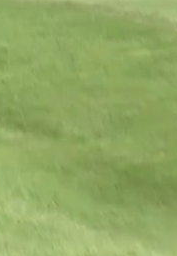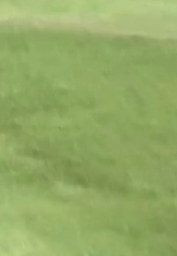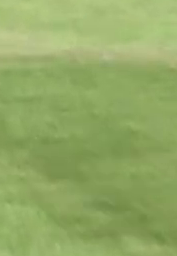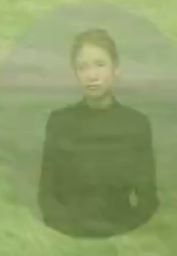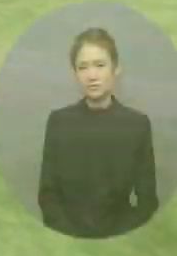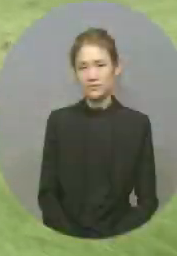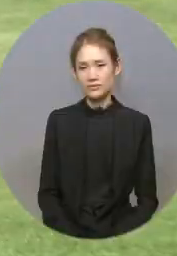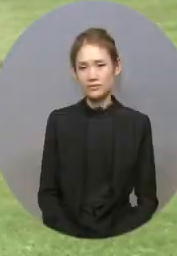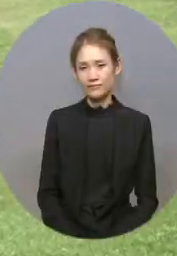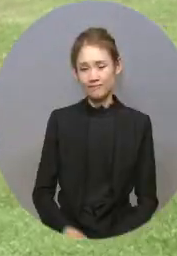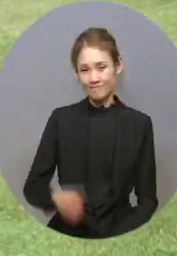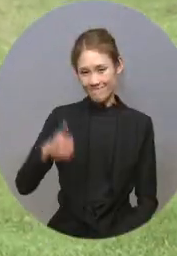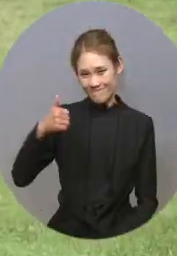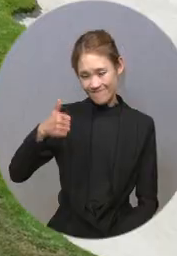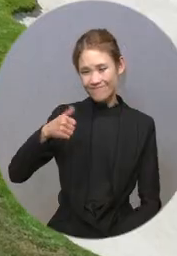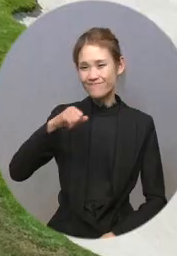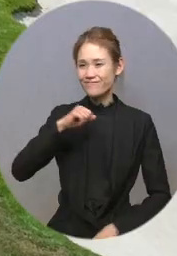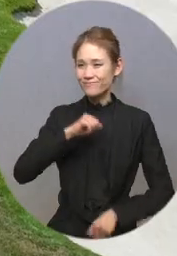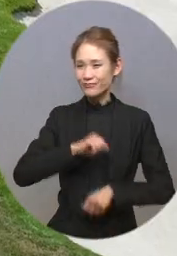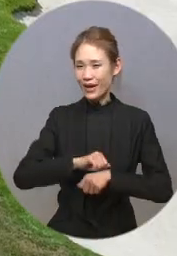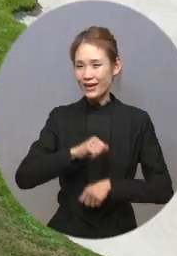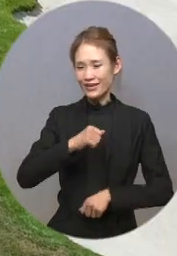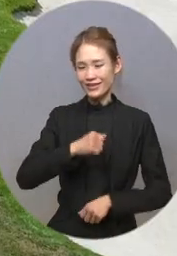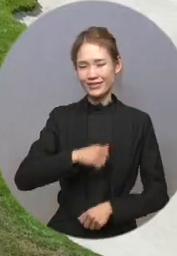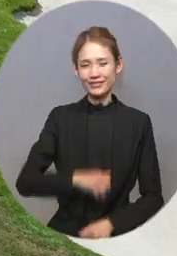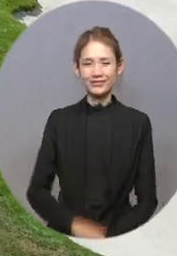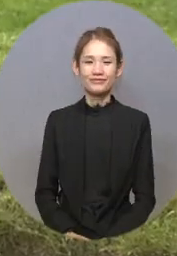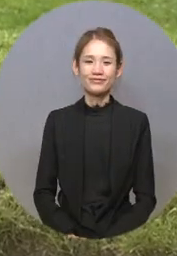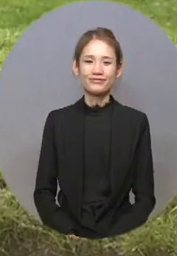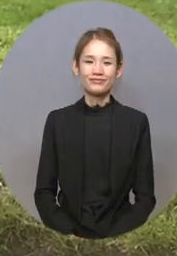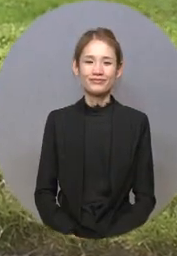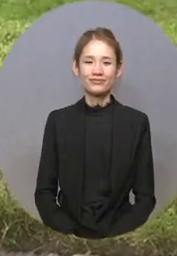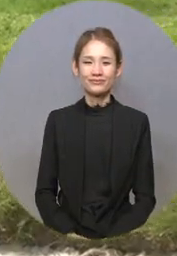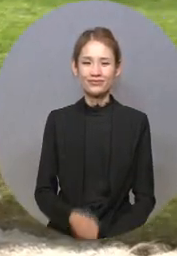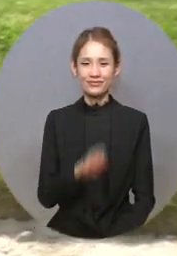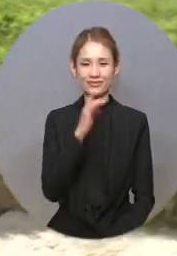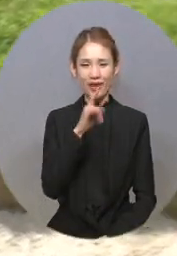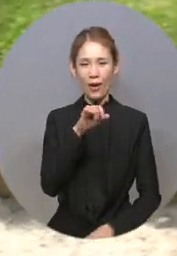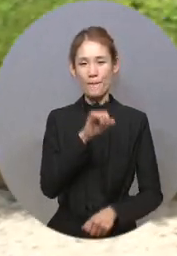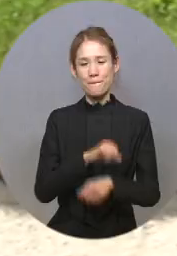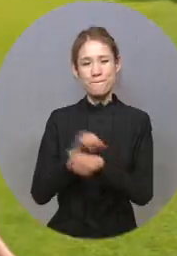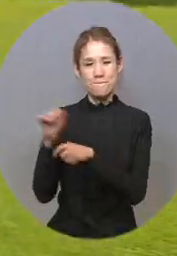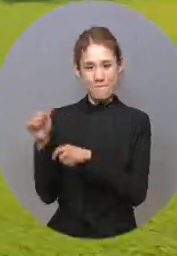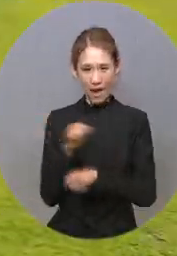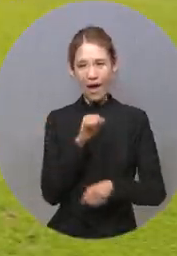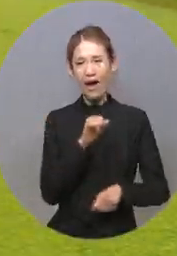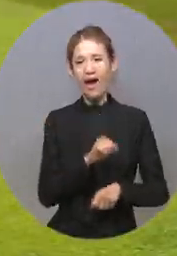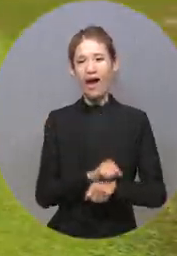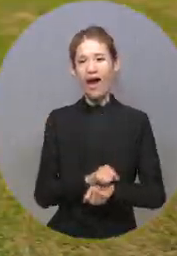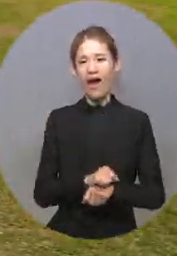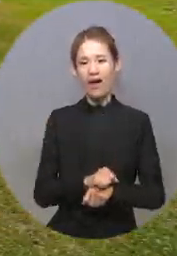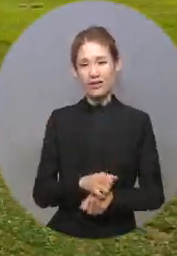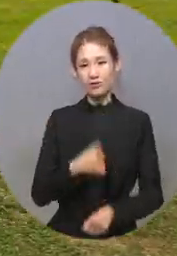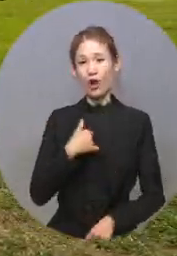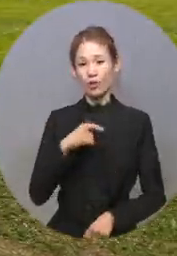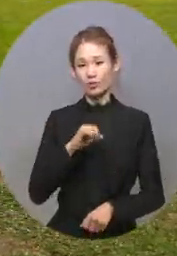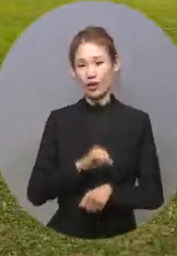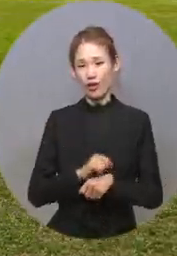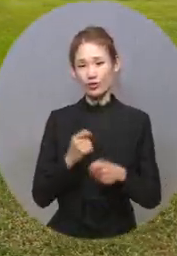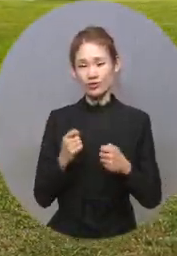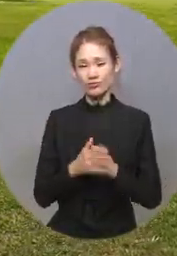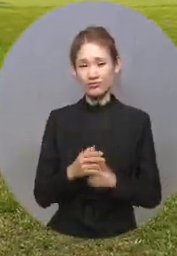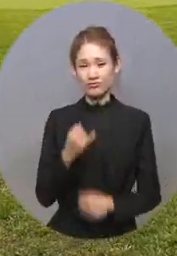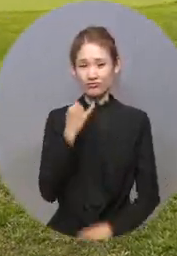갔다, 나이스! 오, 잘 쳤다! 잘 친다, 잘 쳐! 잘 친 것 같은데? 오, 근데